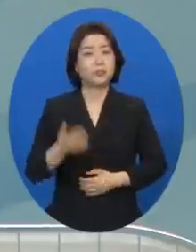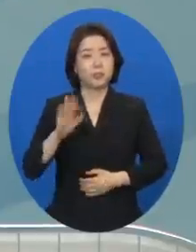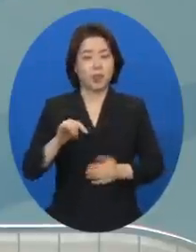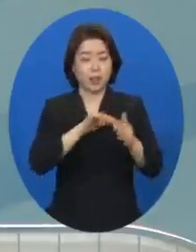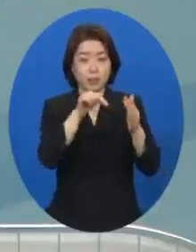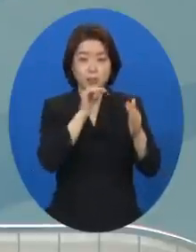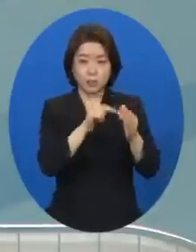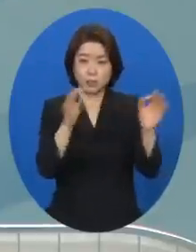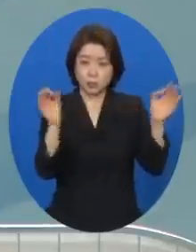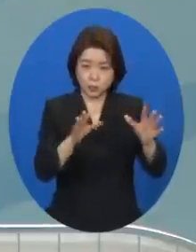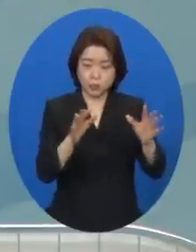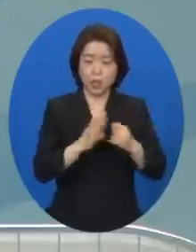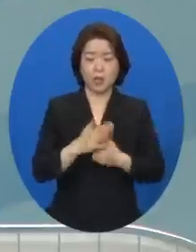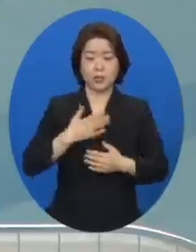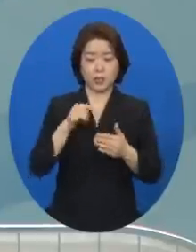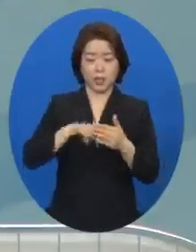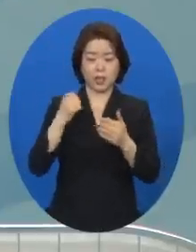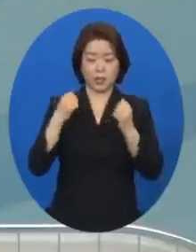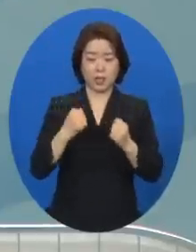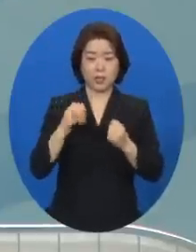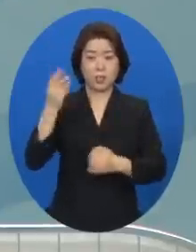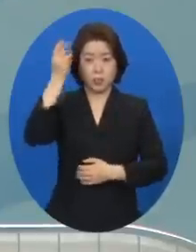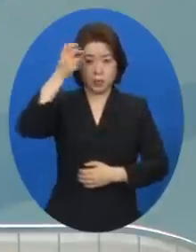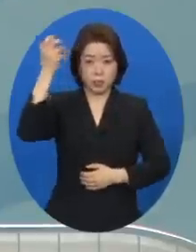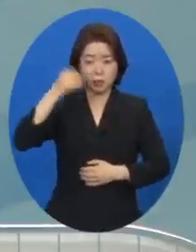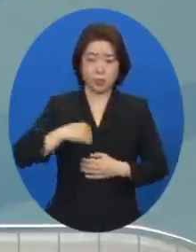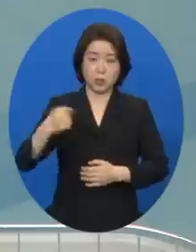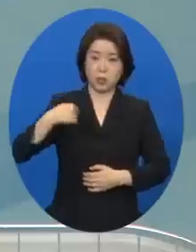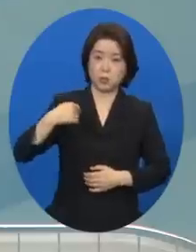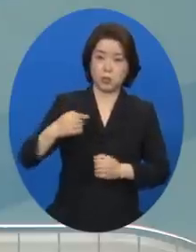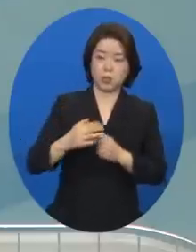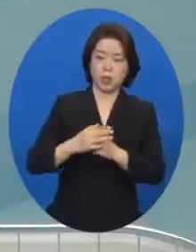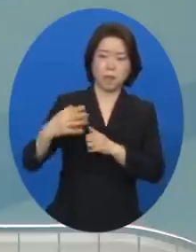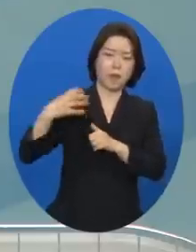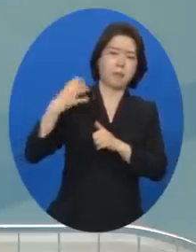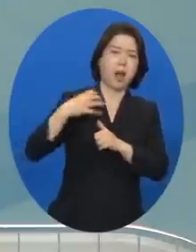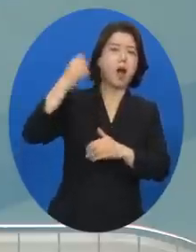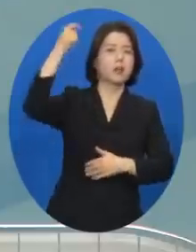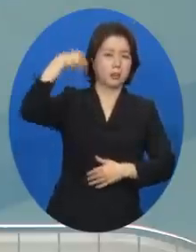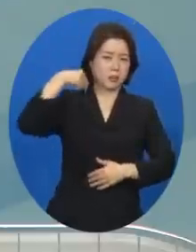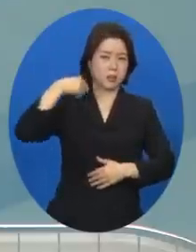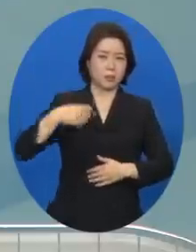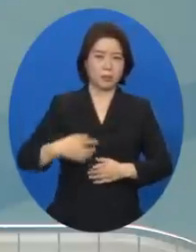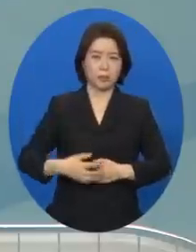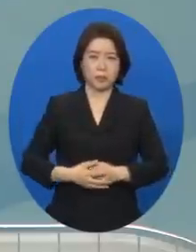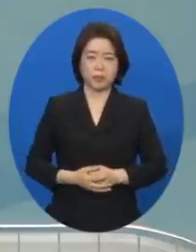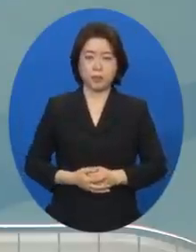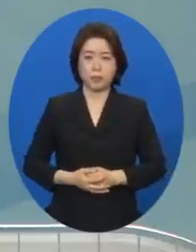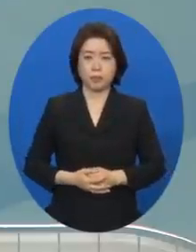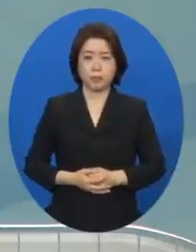순간에 제안 에게 3는 성령께서 저에게 참 망을 하시는 거예요